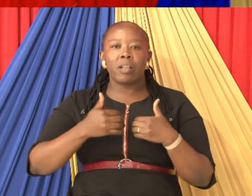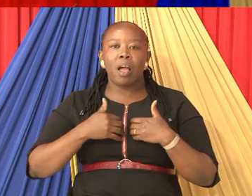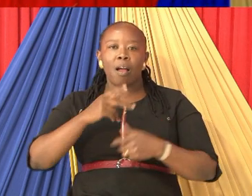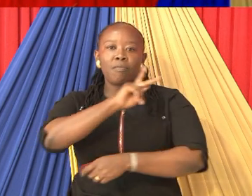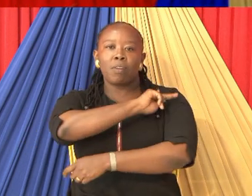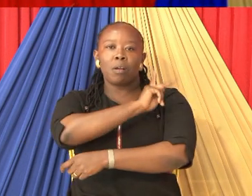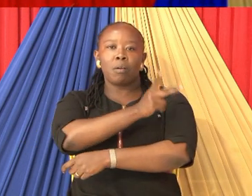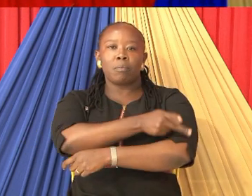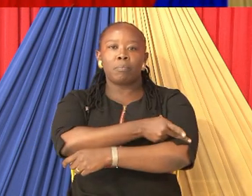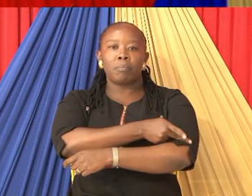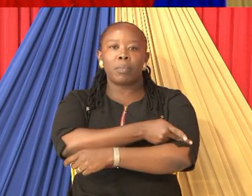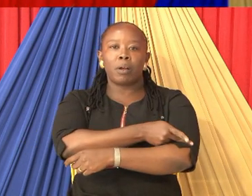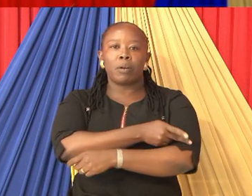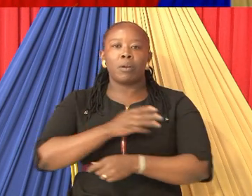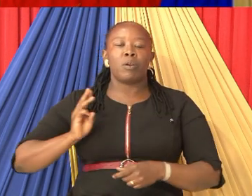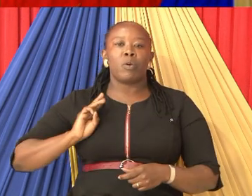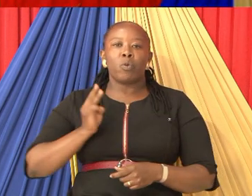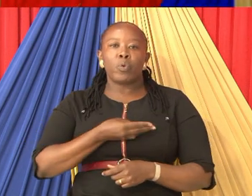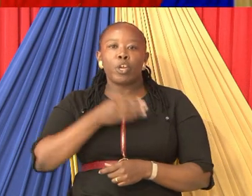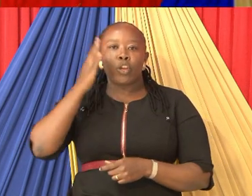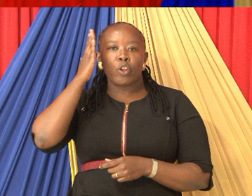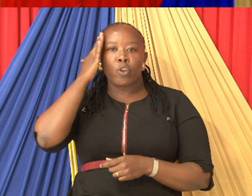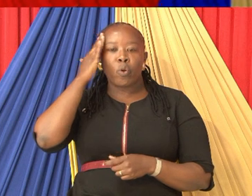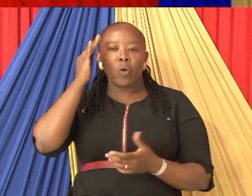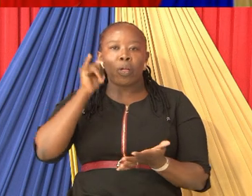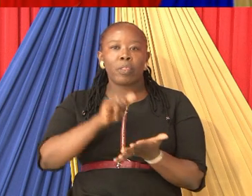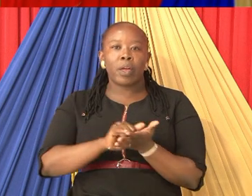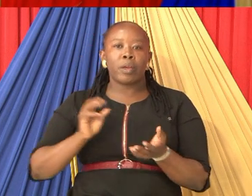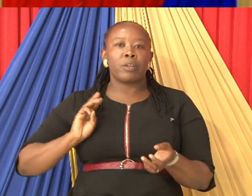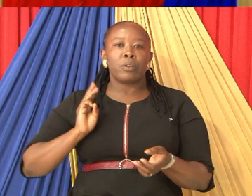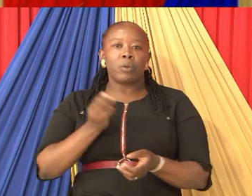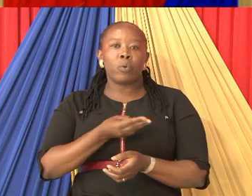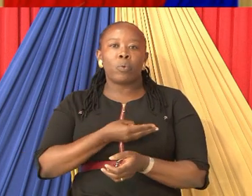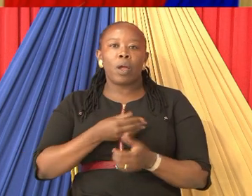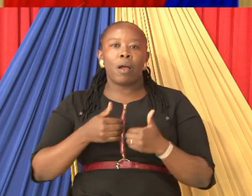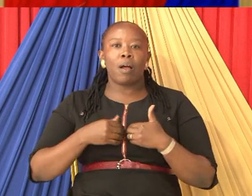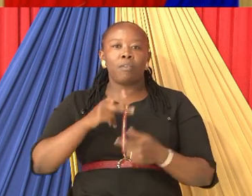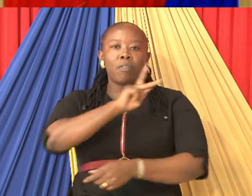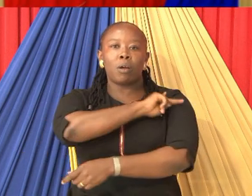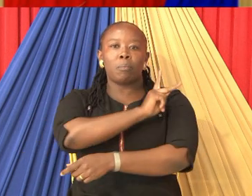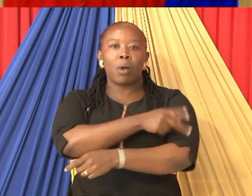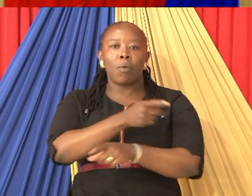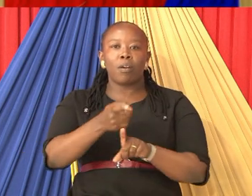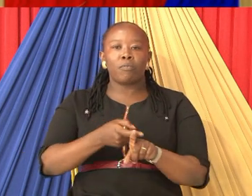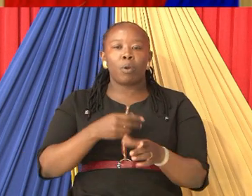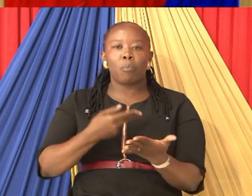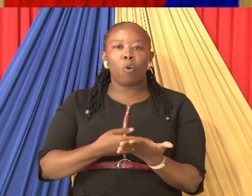Mungu kuna uwepo wa Roho Mtakatifu. Tukajua ya kwamba wewe uko pamoja